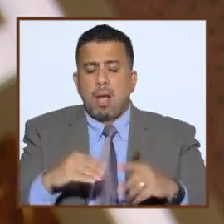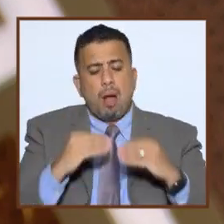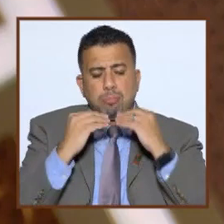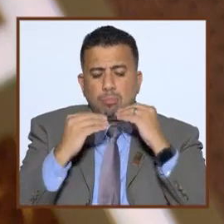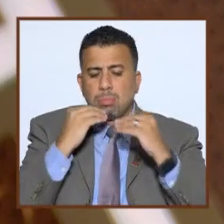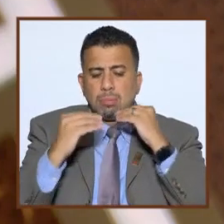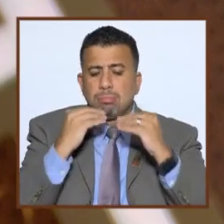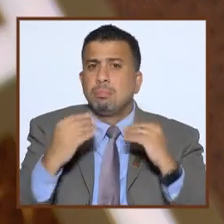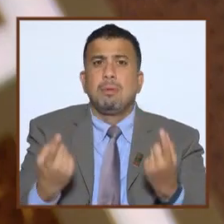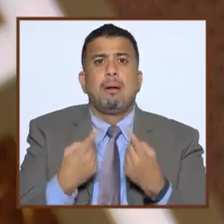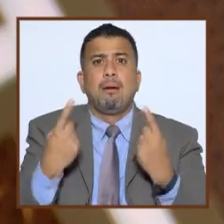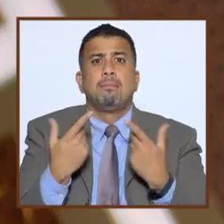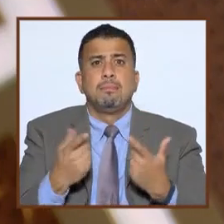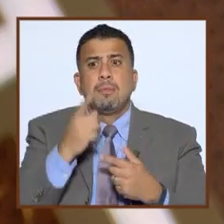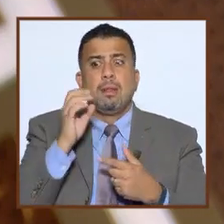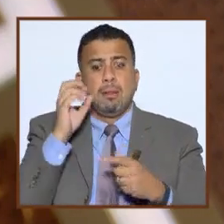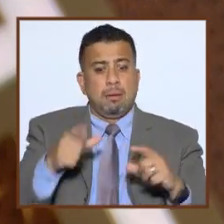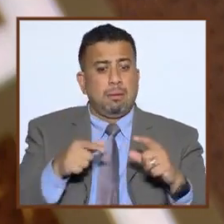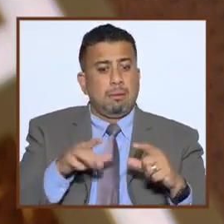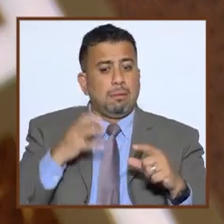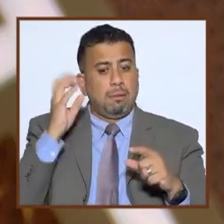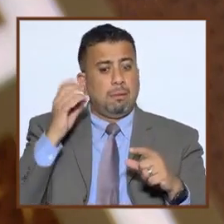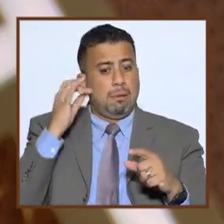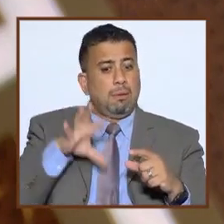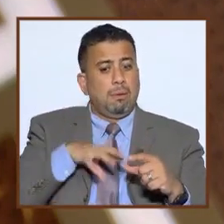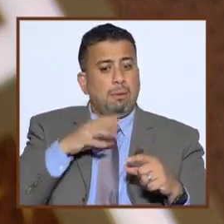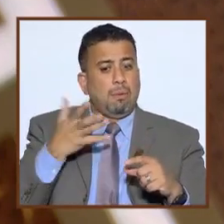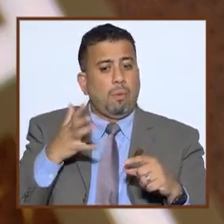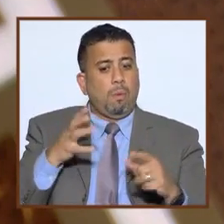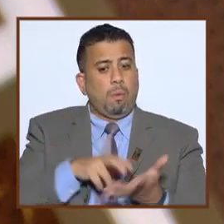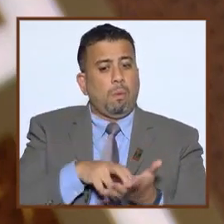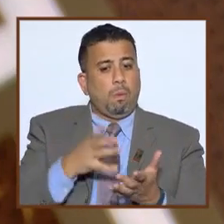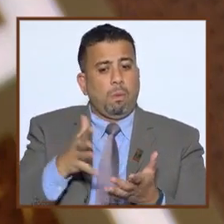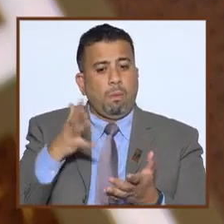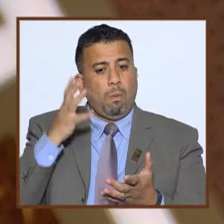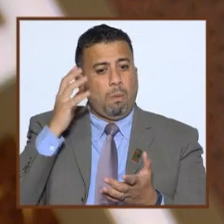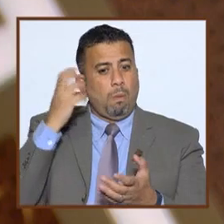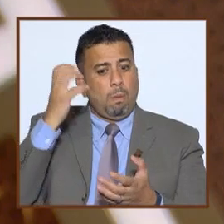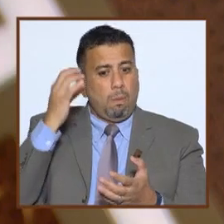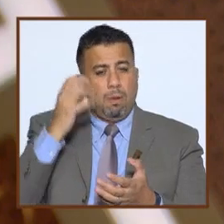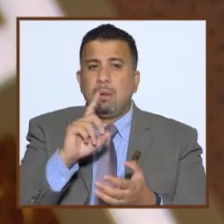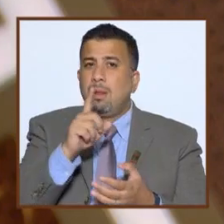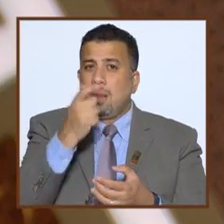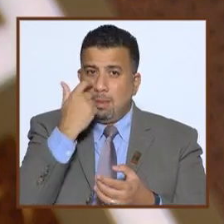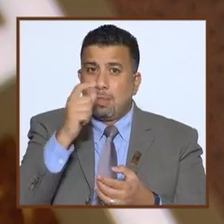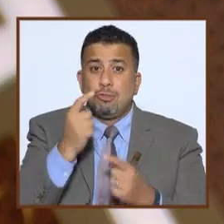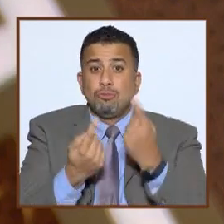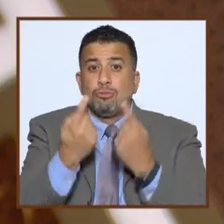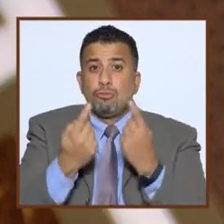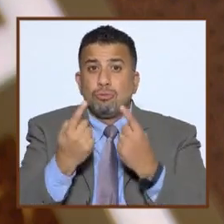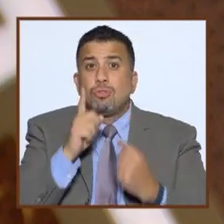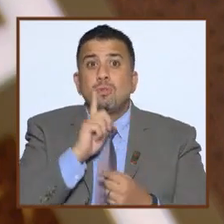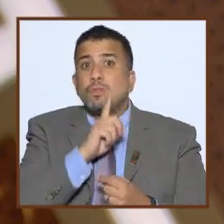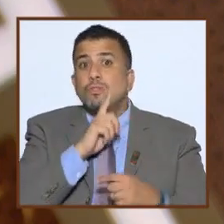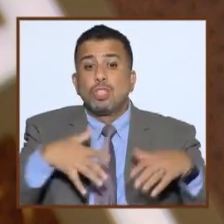فلذلك يعني يحاول يقدر المستطاع بل يجب عليك ان تترك مثل هذا الامر لا تسمحي للشيطان ابدا